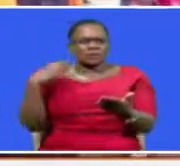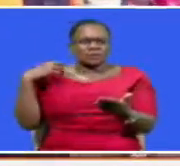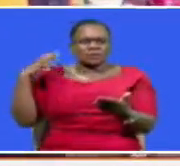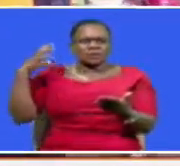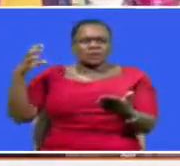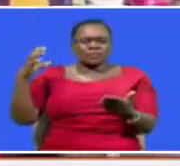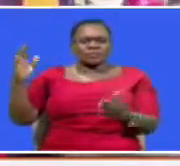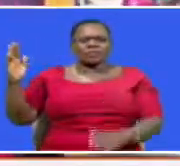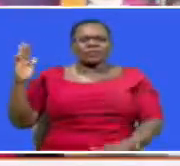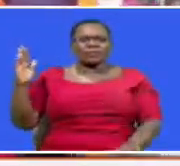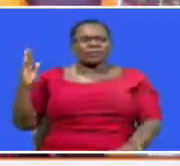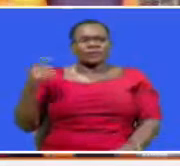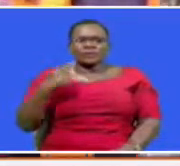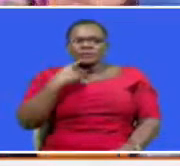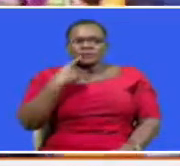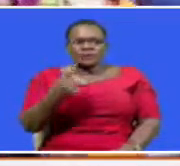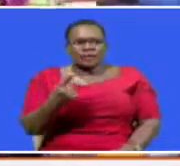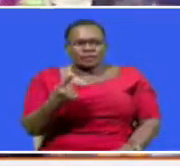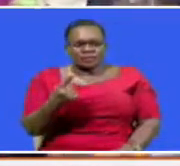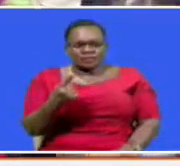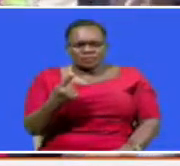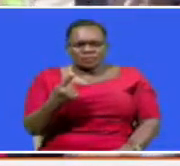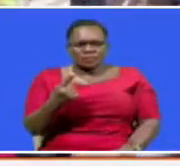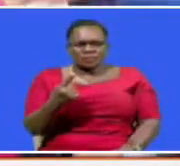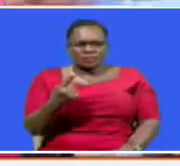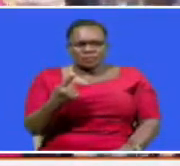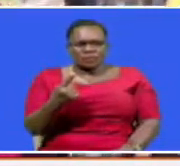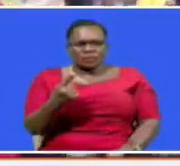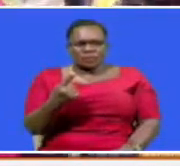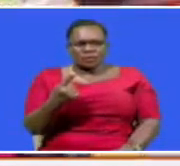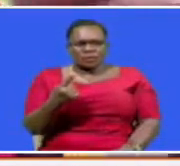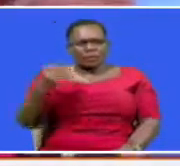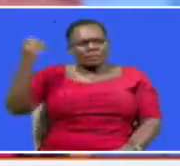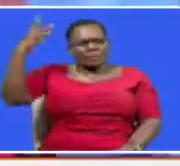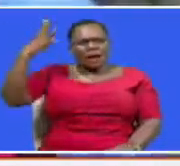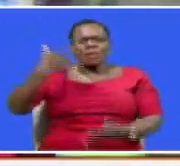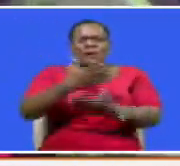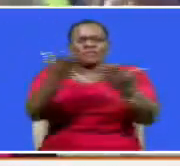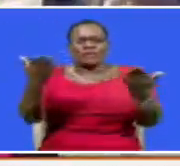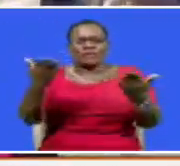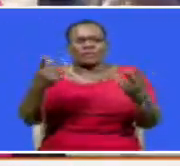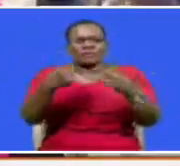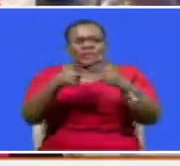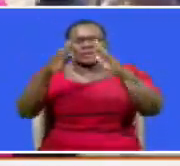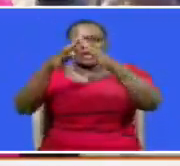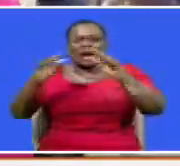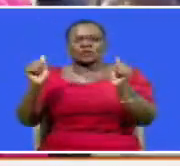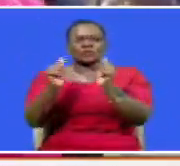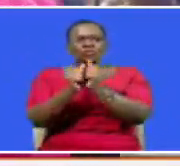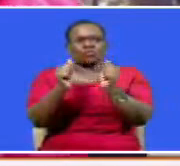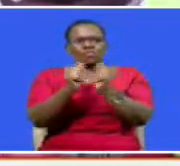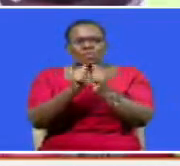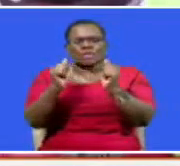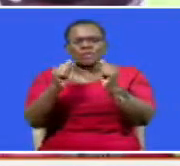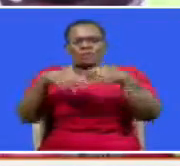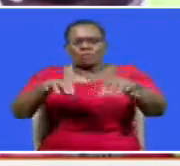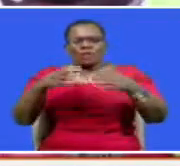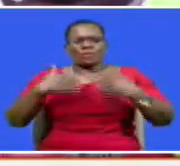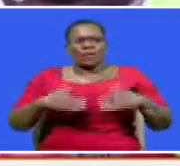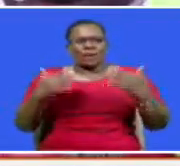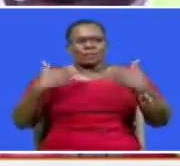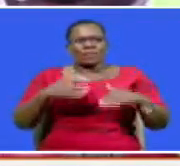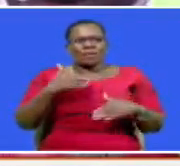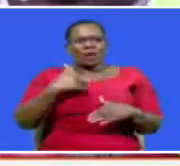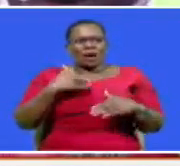na insecurity. Tunamwambia wacha street light ziwekwe kila mahali na tutaanzisha nyumba 10 ya watu wa bodaboda. Watu ambao